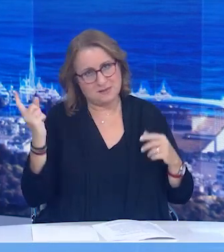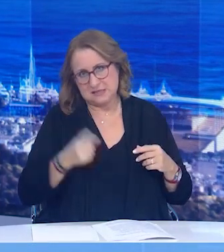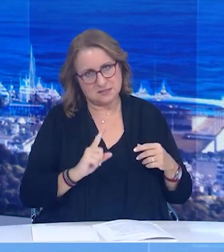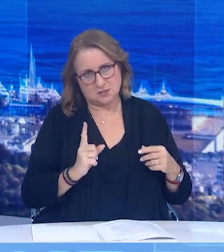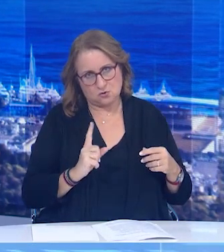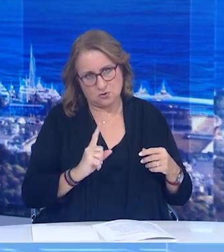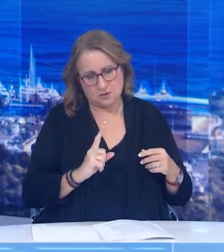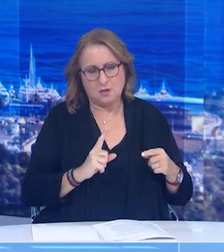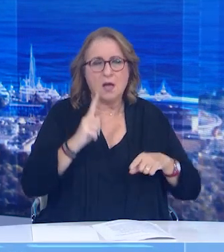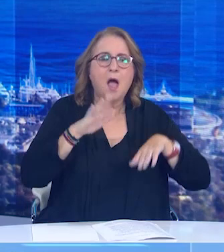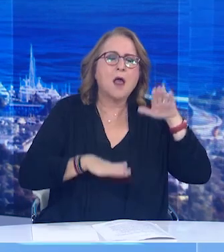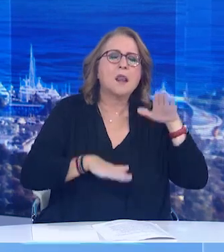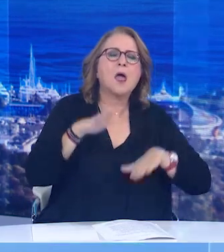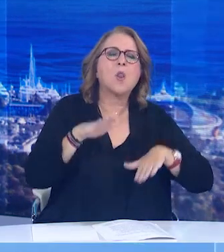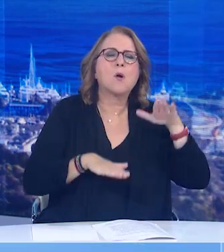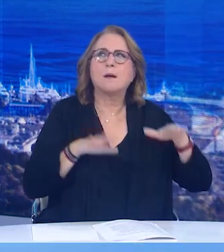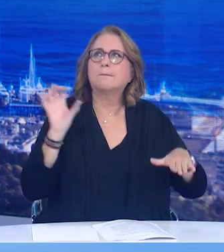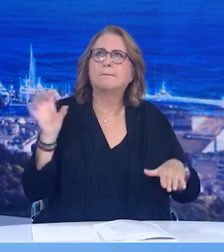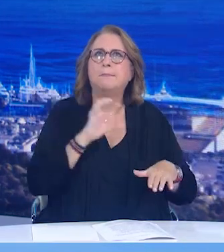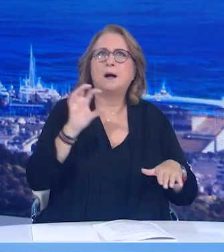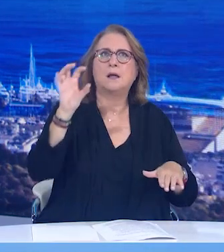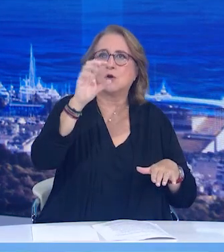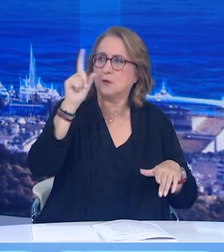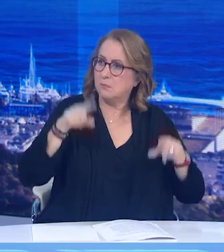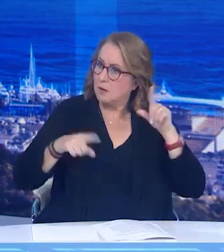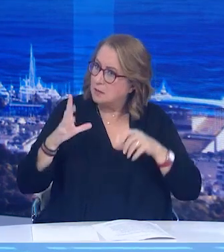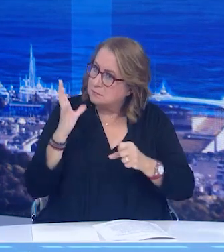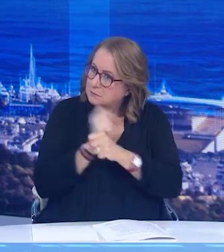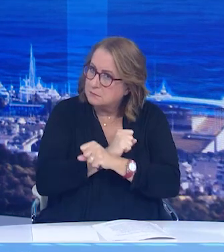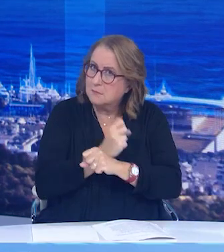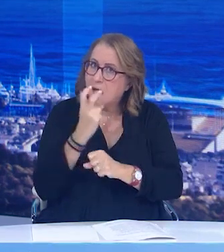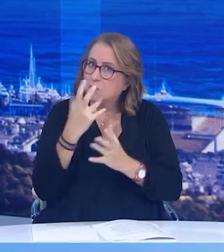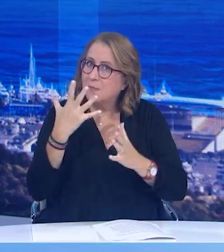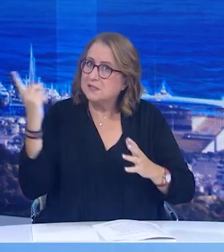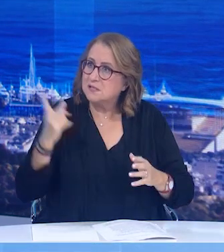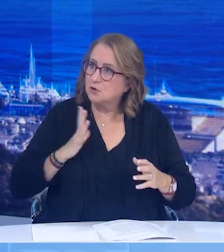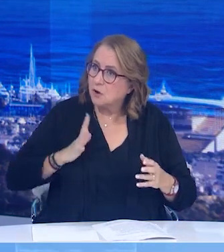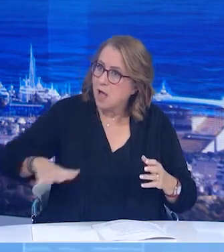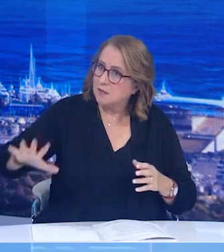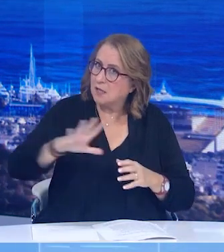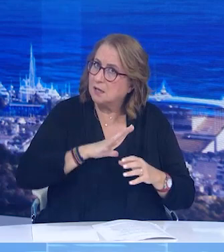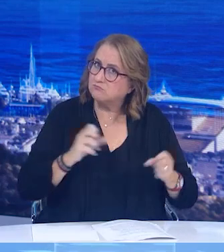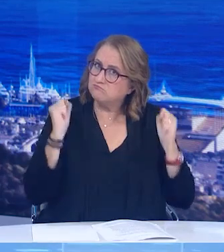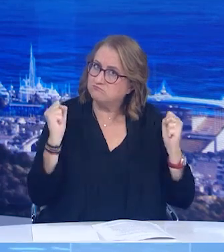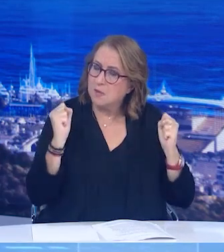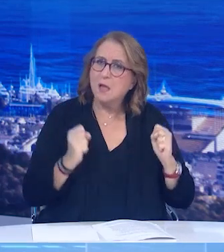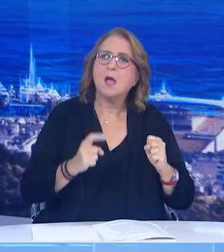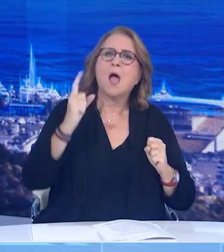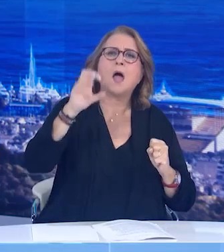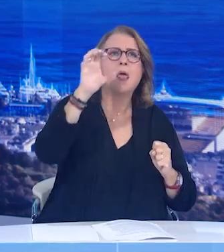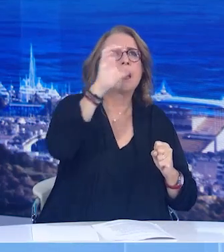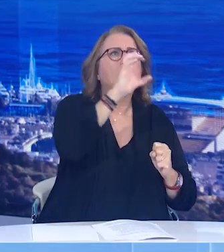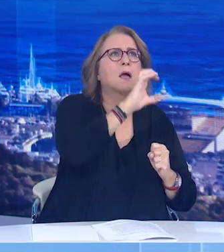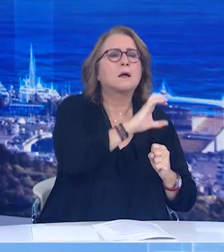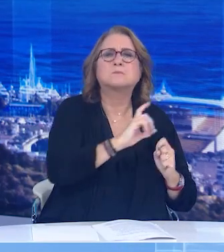του αυτού του ποσοστού. Και γενικά μη θεωρείτε ότι υπάρχει καλή εκτίμηση, όχι μόνο στην